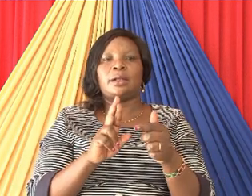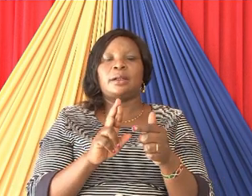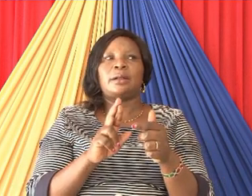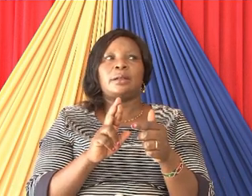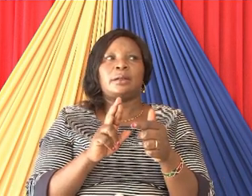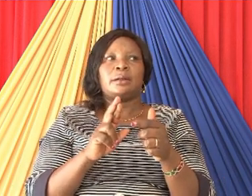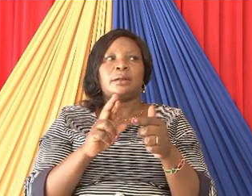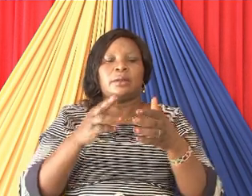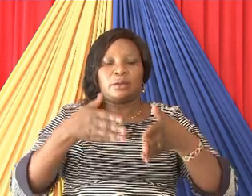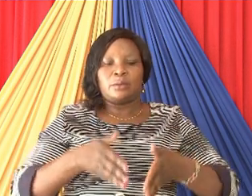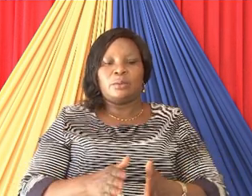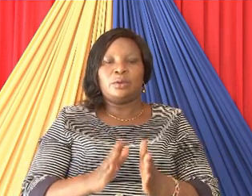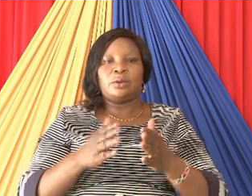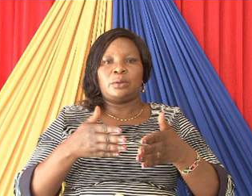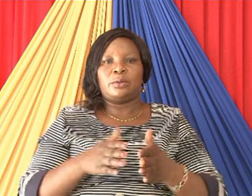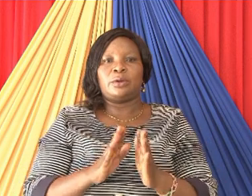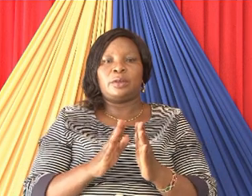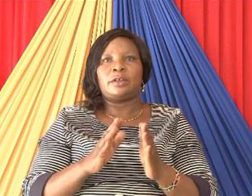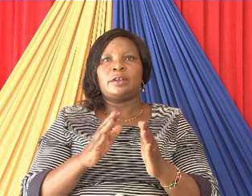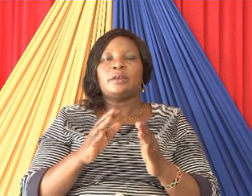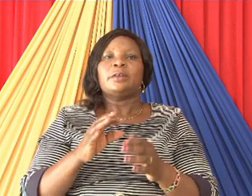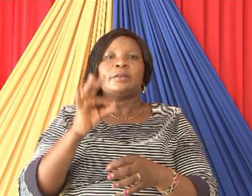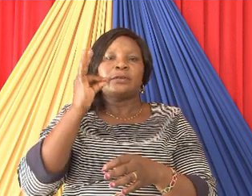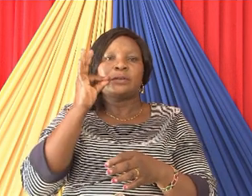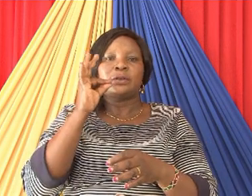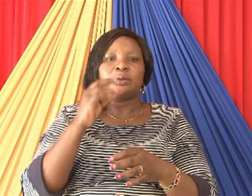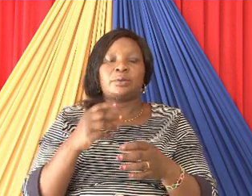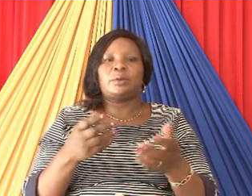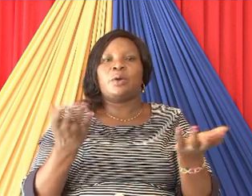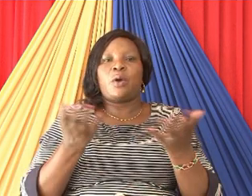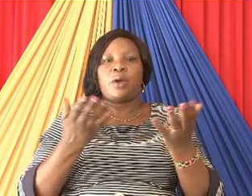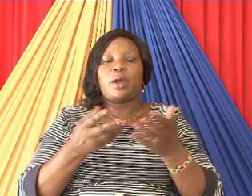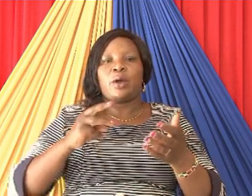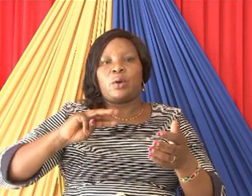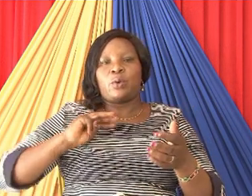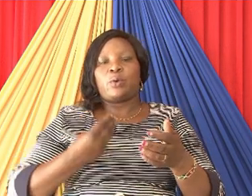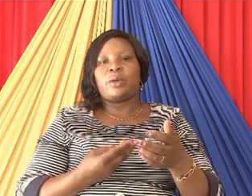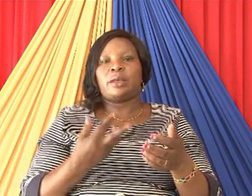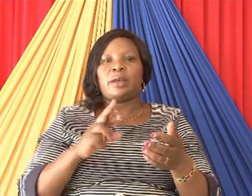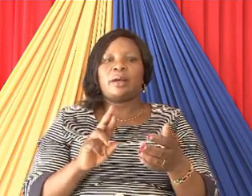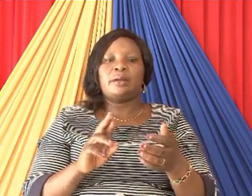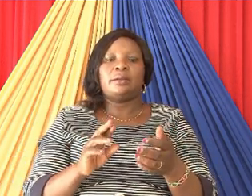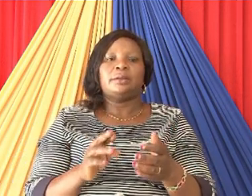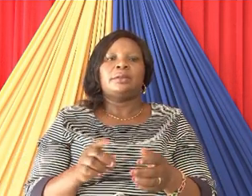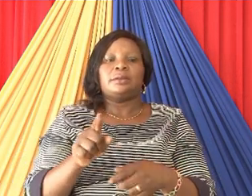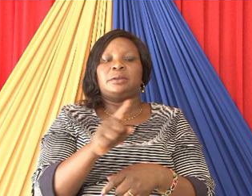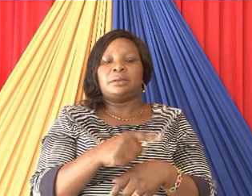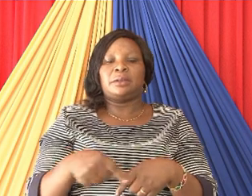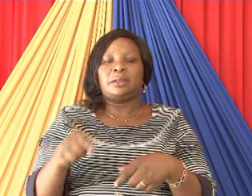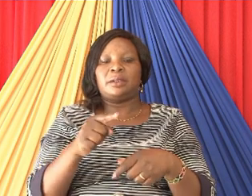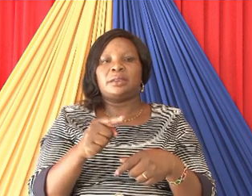ya kumzalia Mungu mazao. Wherever we are, despite the surroundings, despite the